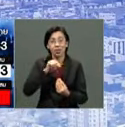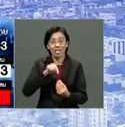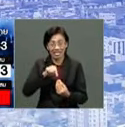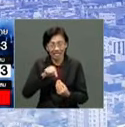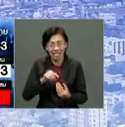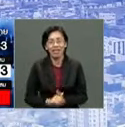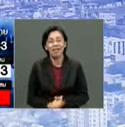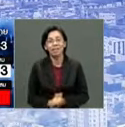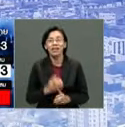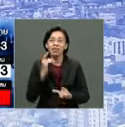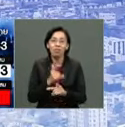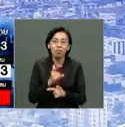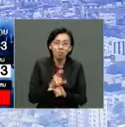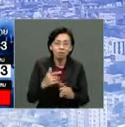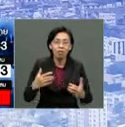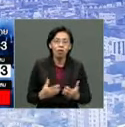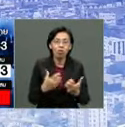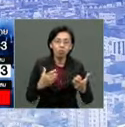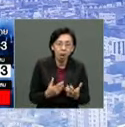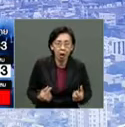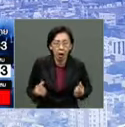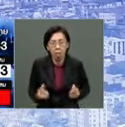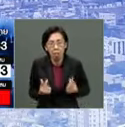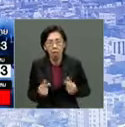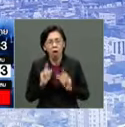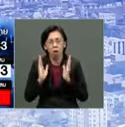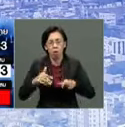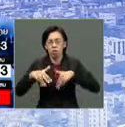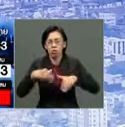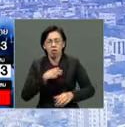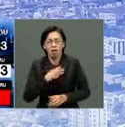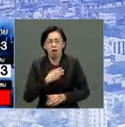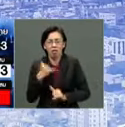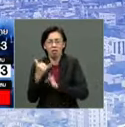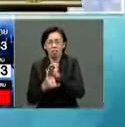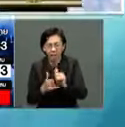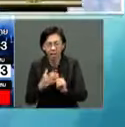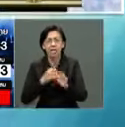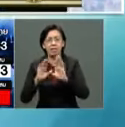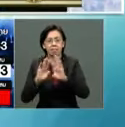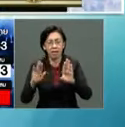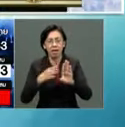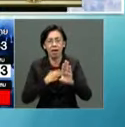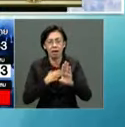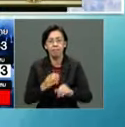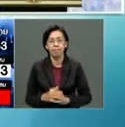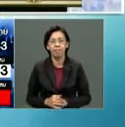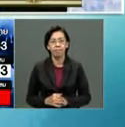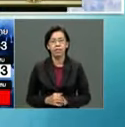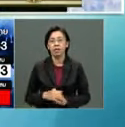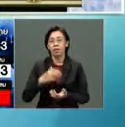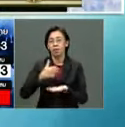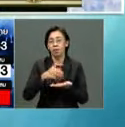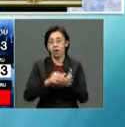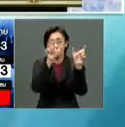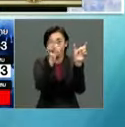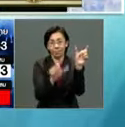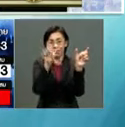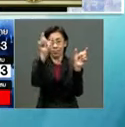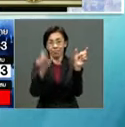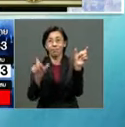อกนะครับก็มีความต้องการของคนอยากจะเปิดอยู่ส่วนหนึ่งเดี๋ยวผมกลับไปนิดหนึ่งนะครับเมื่อกี้นี้บอกว่ากลุ่มธุ